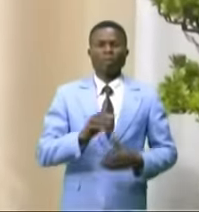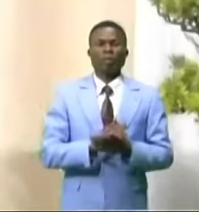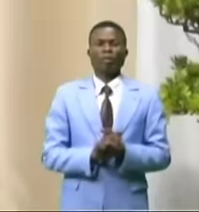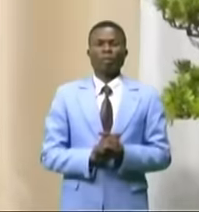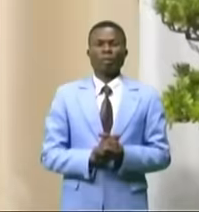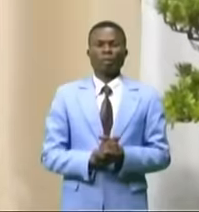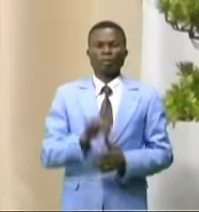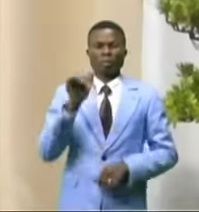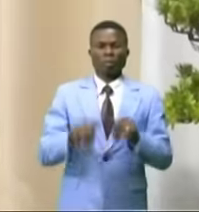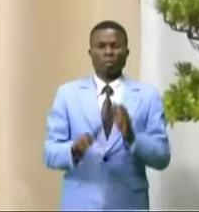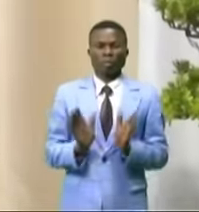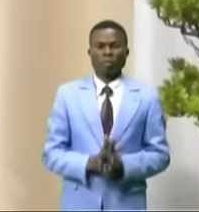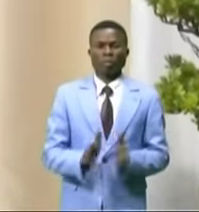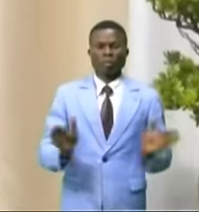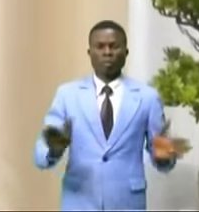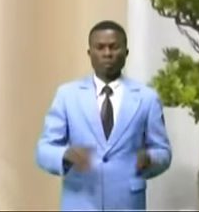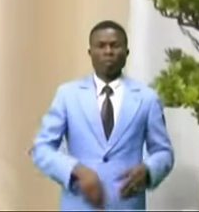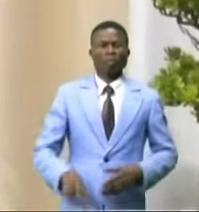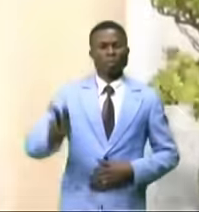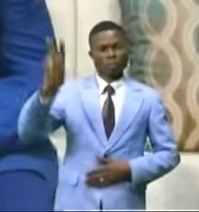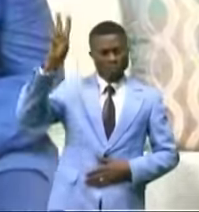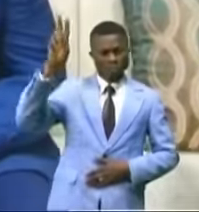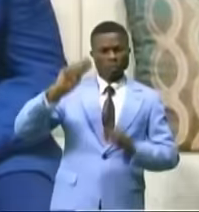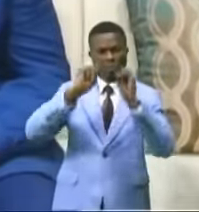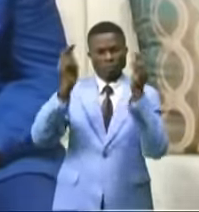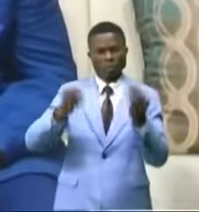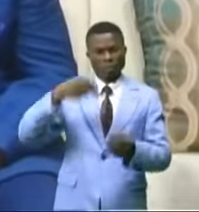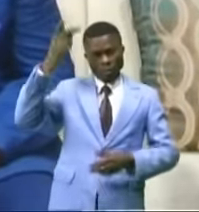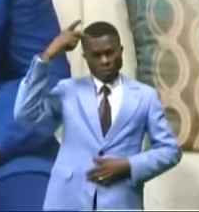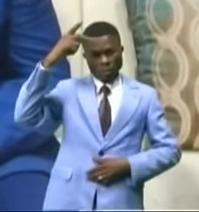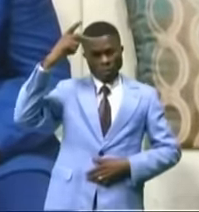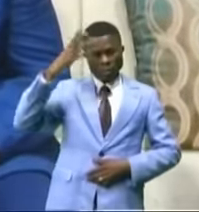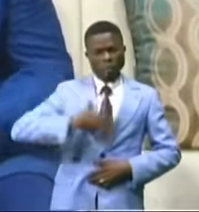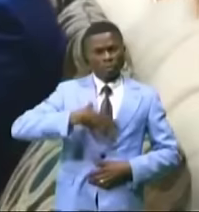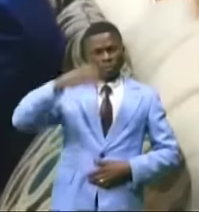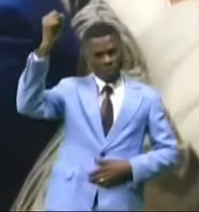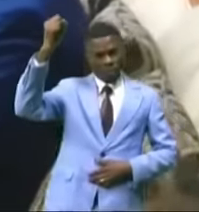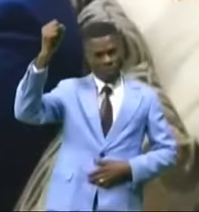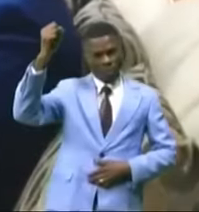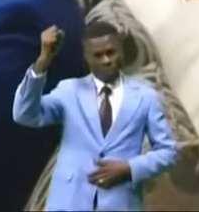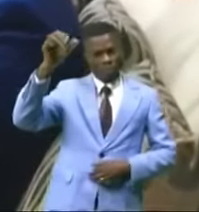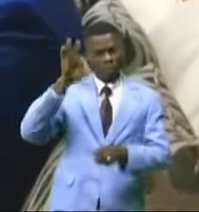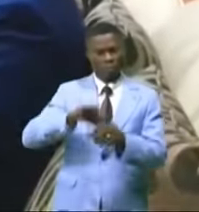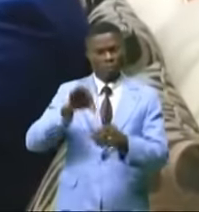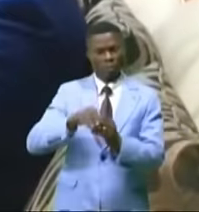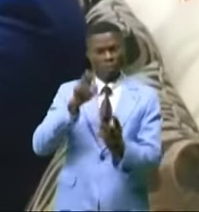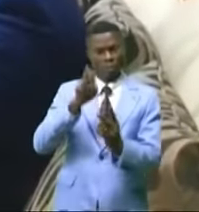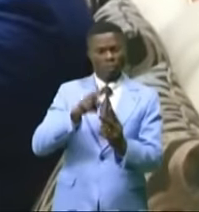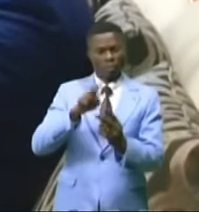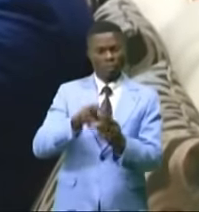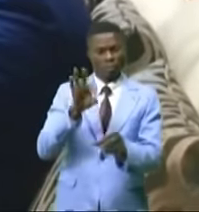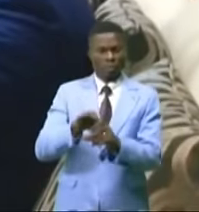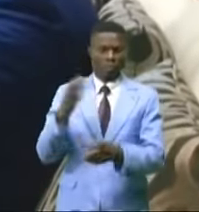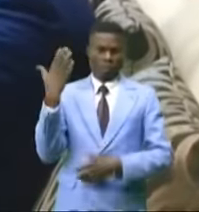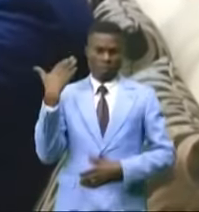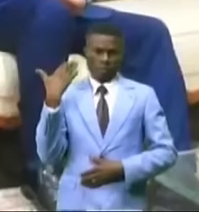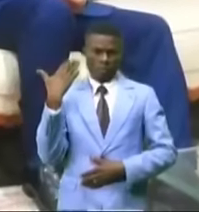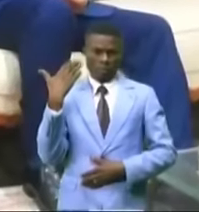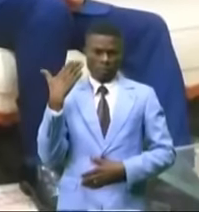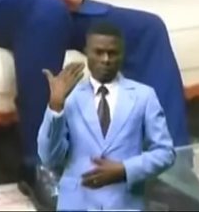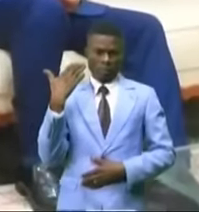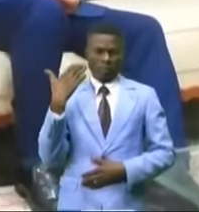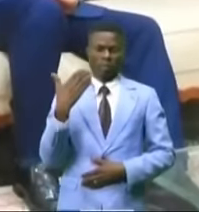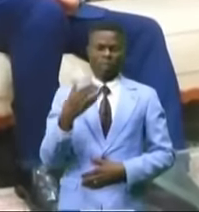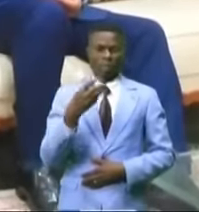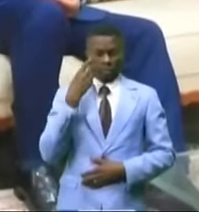Le secrétaire général de l'UDPS, parti arrivé en tête de liste selon les résultats provisoires des dernières élections, mesure